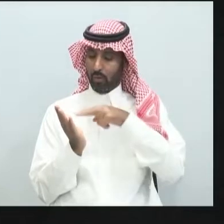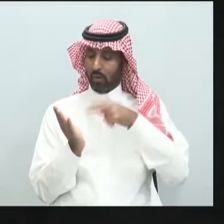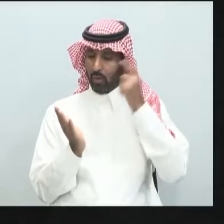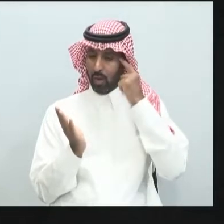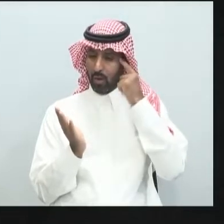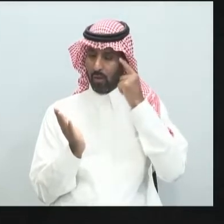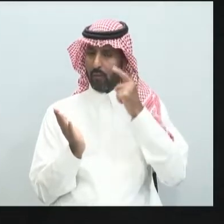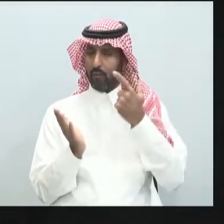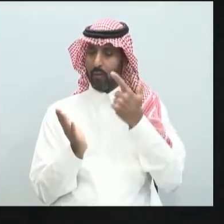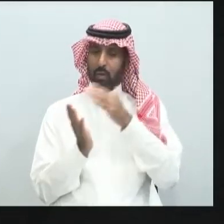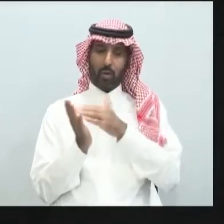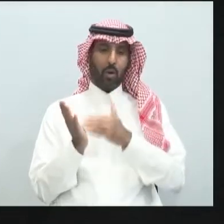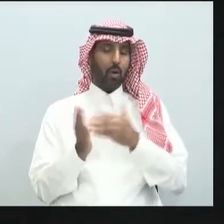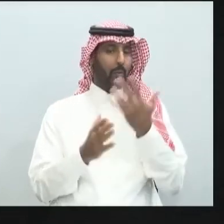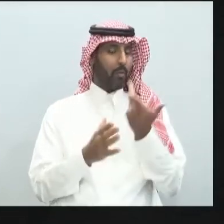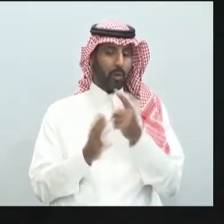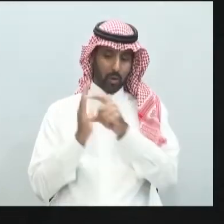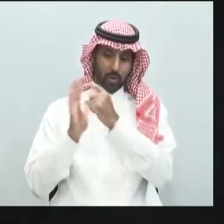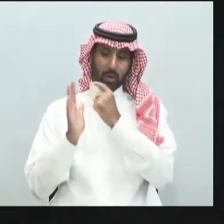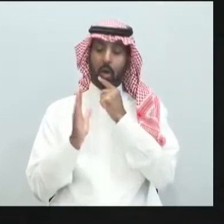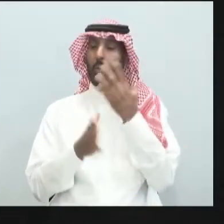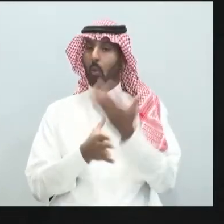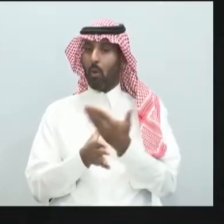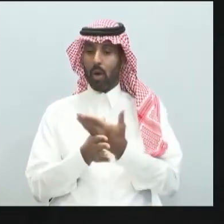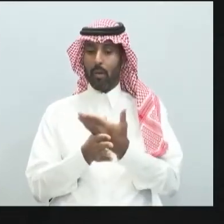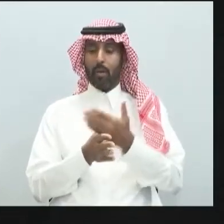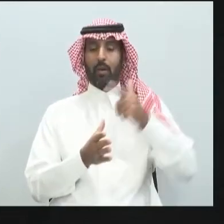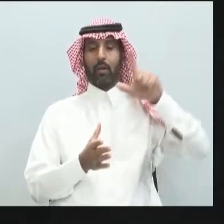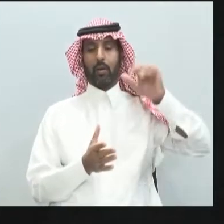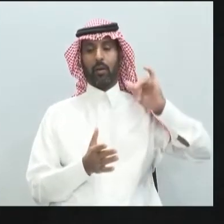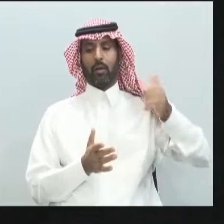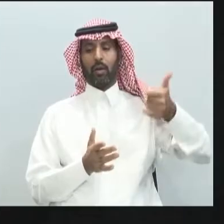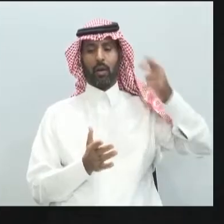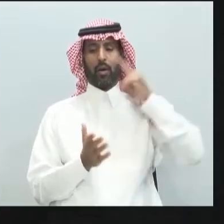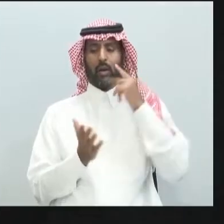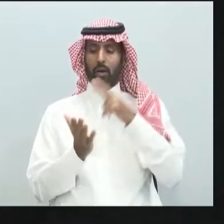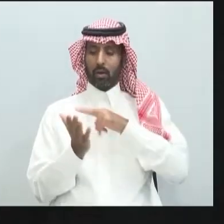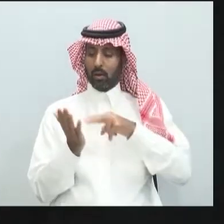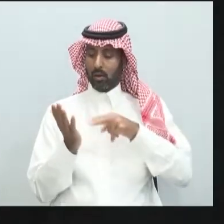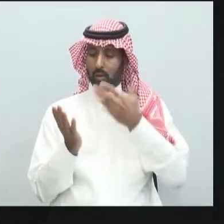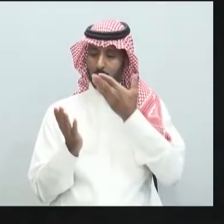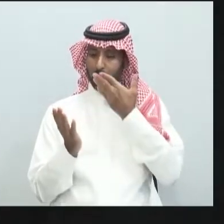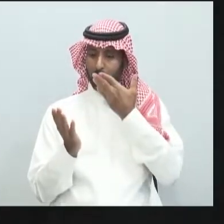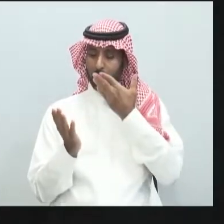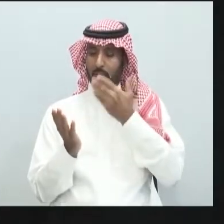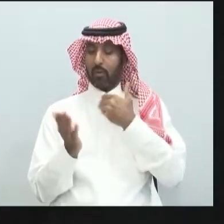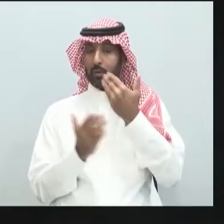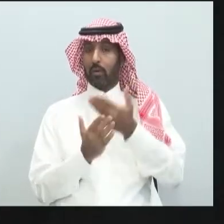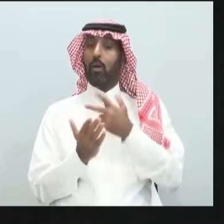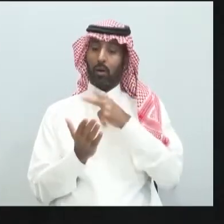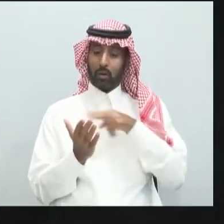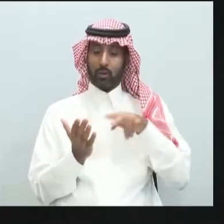بعنوان لماذا وقرانا النص قراءه صامته وكذلك قراءه